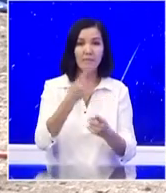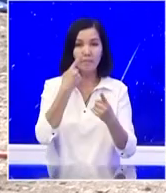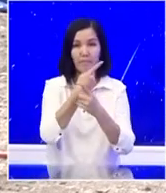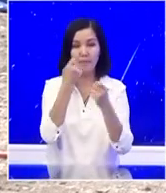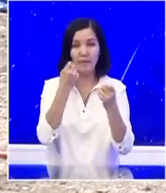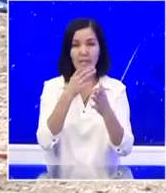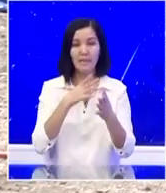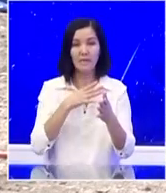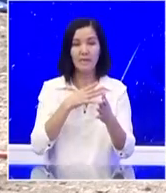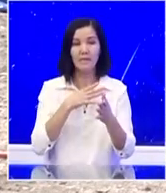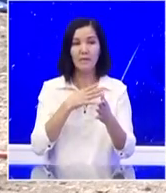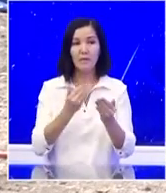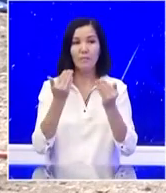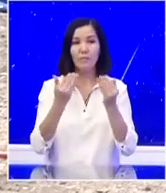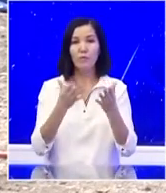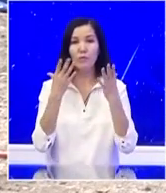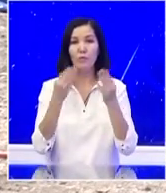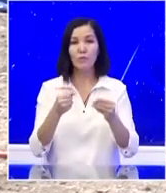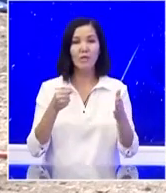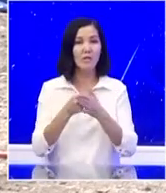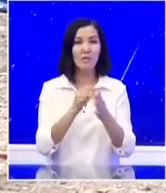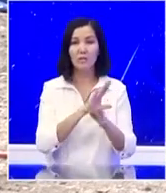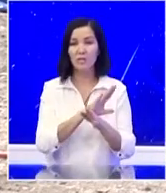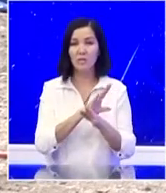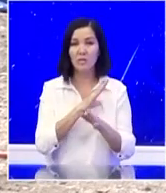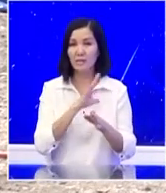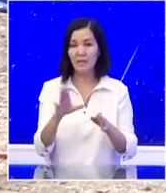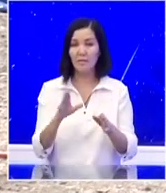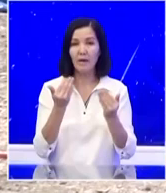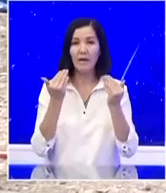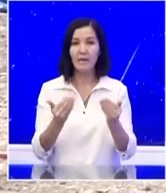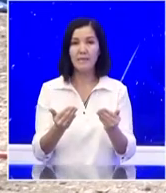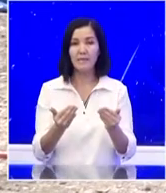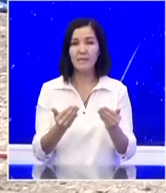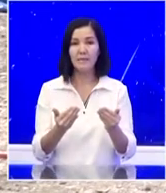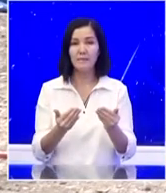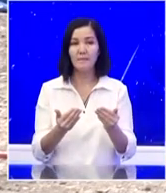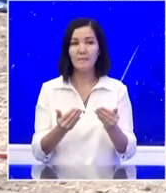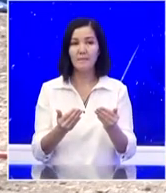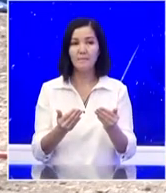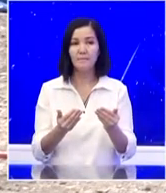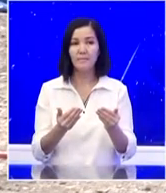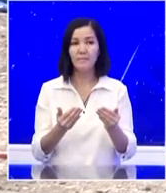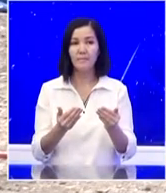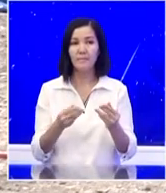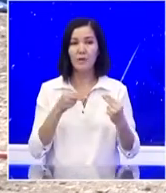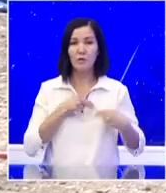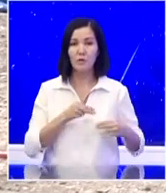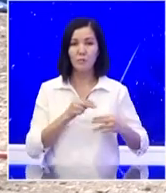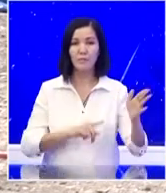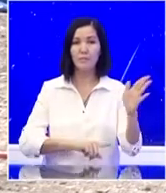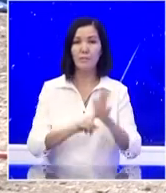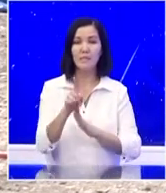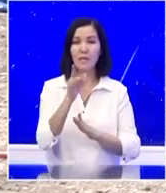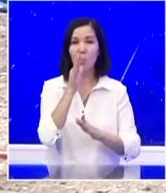барысының кестелері бүгінгі дейін жасалынбаған. Қазір осы жұмыстың басталу